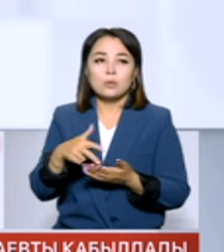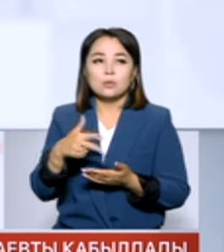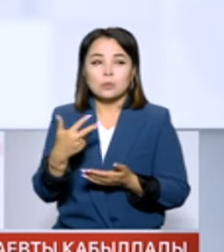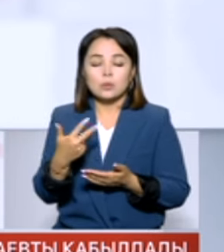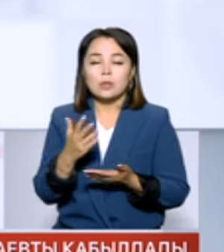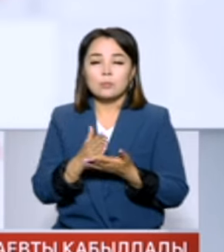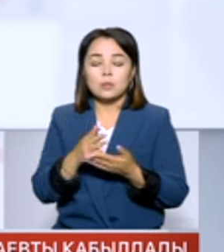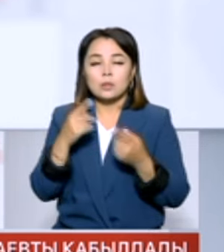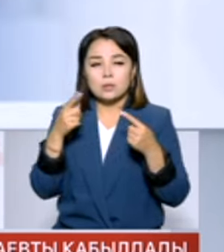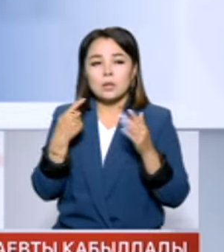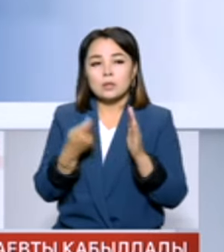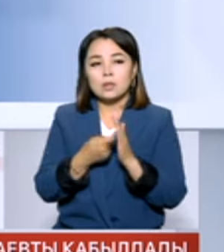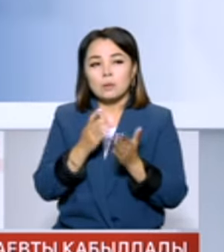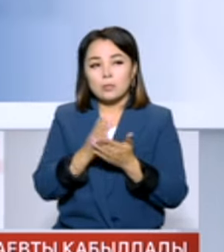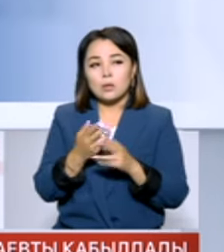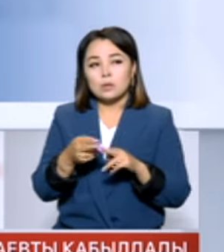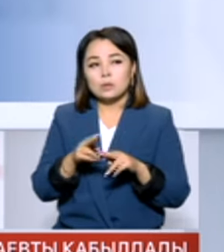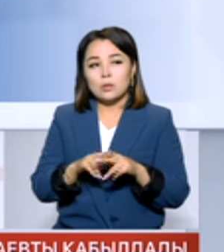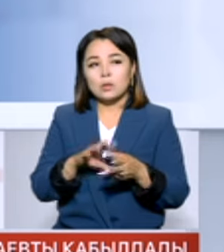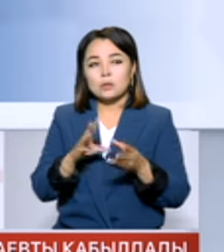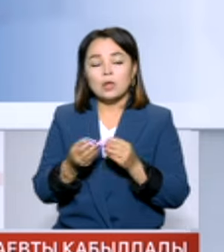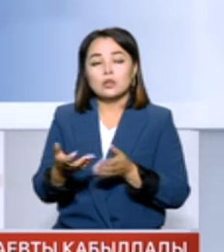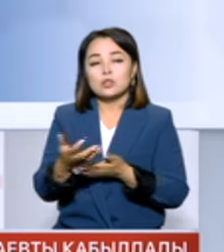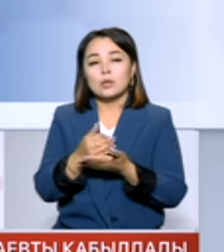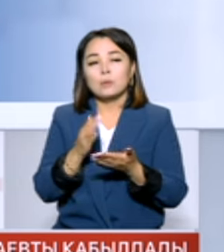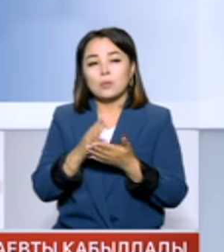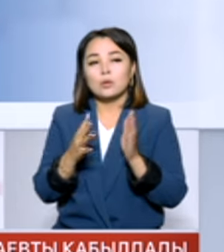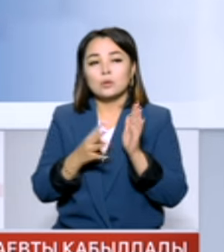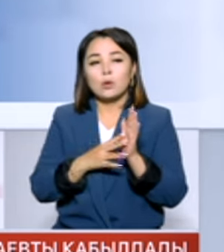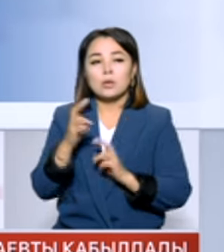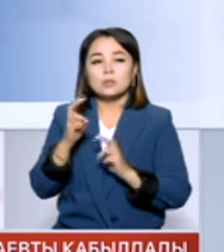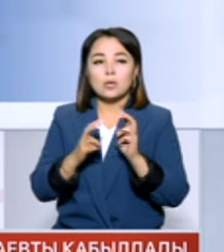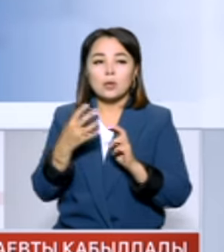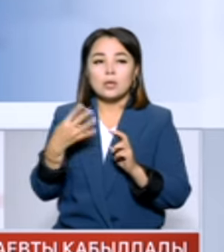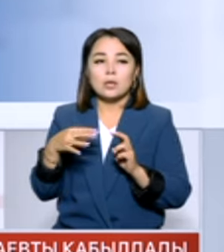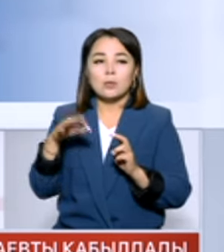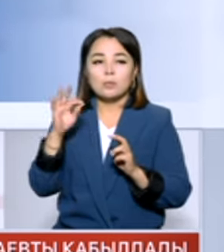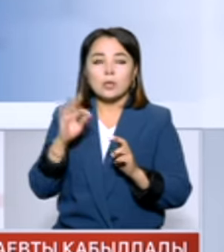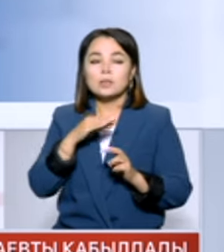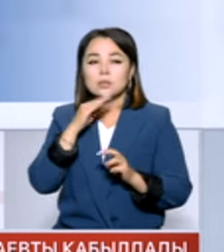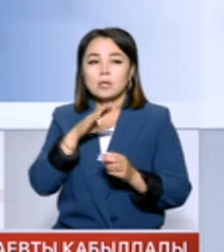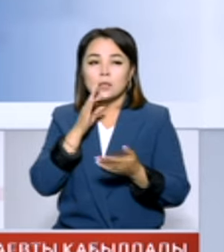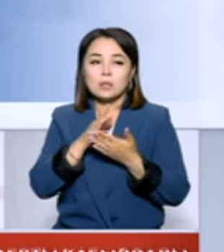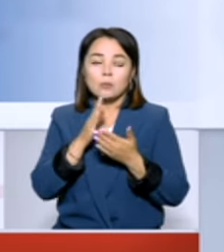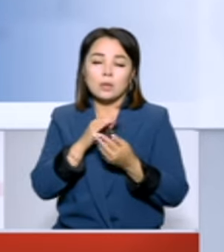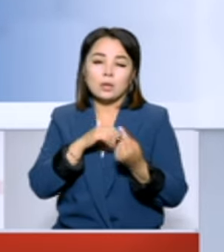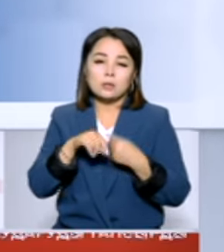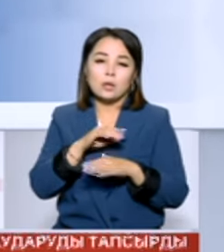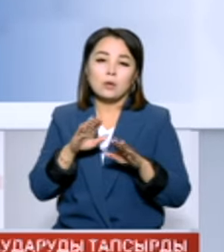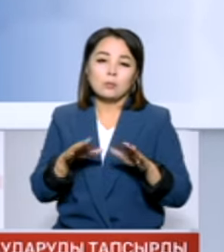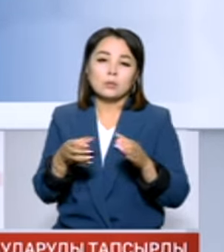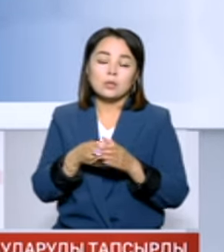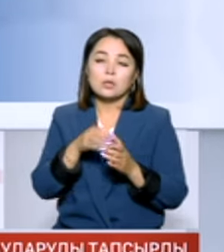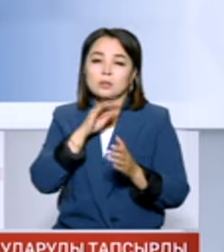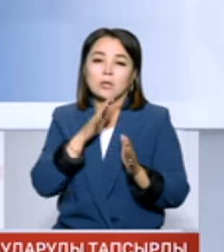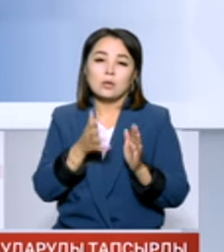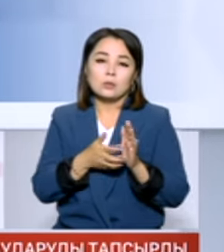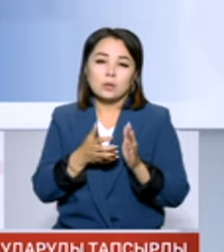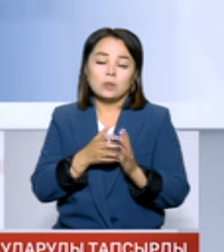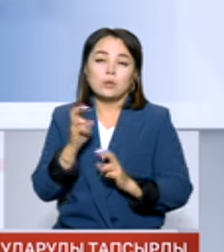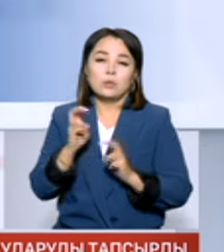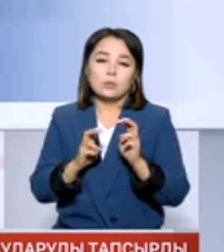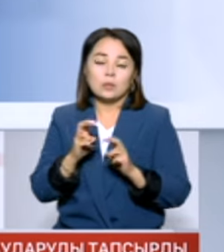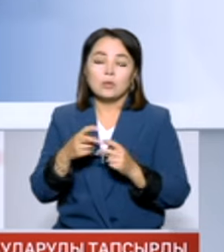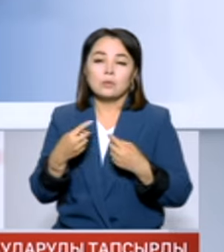тауарлы ферма құрылған. Ал өңірдің өзінен жалпы жиналатын сүт 9 зауыттың 40%-ына ғана жетеді. Сондықтан кәсіпорындар жетпеген өнімді басқа елден